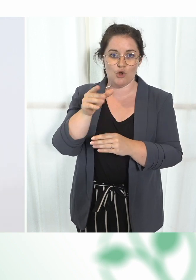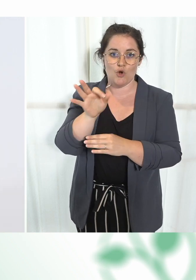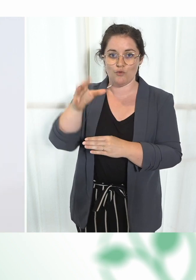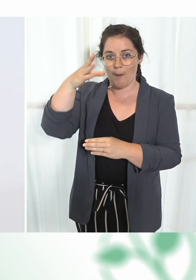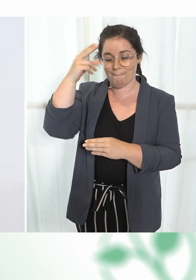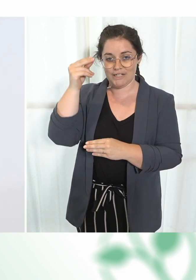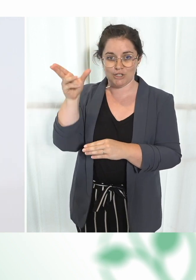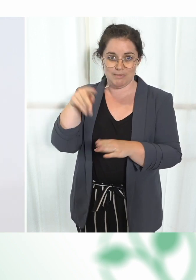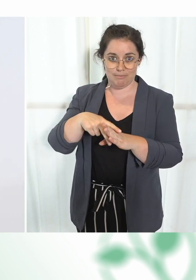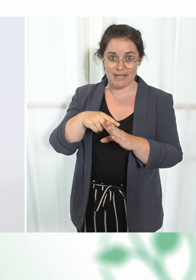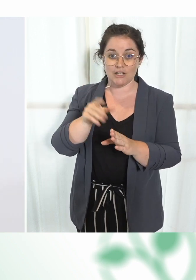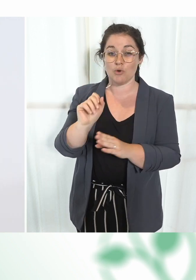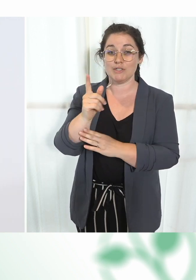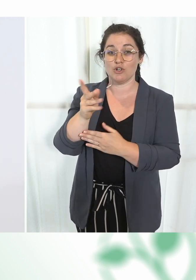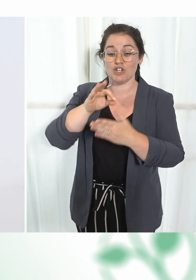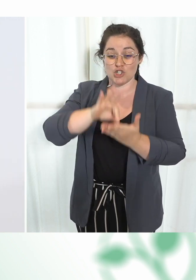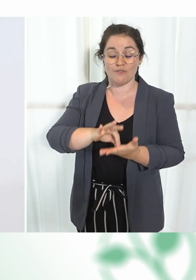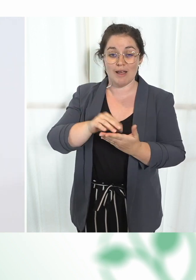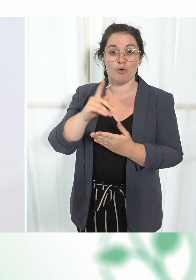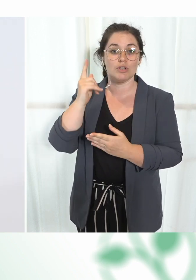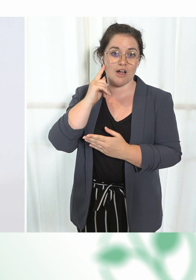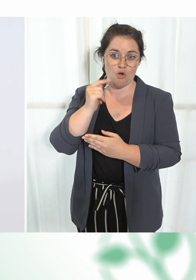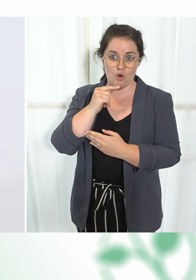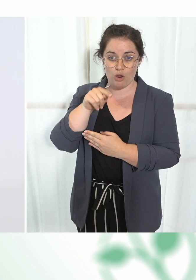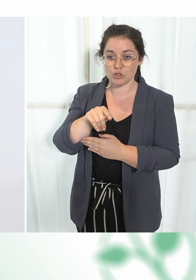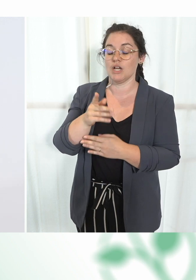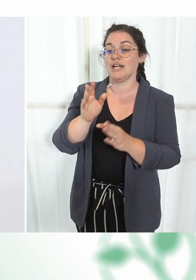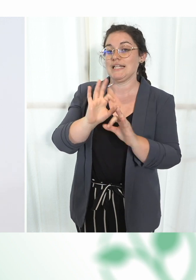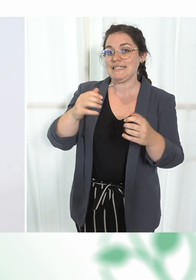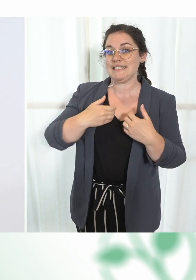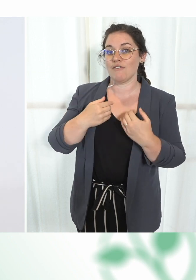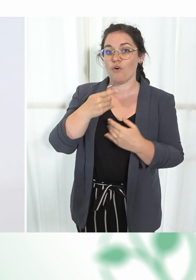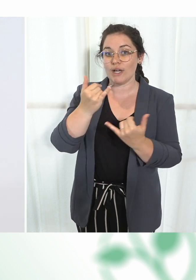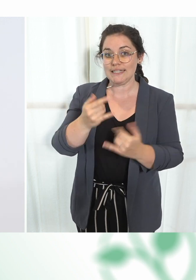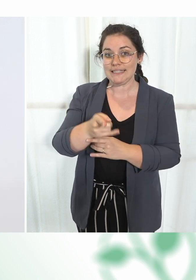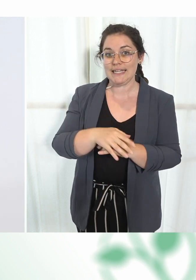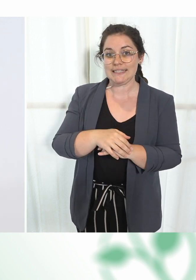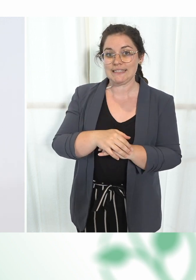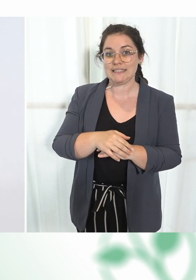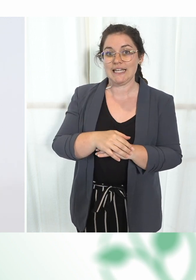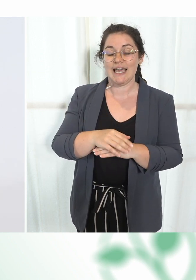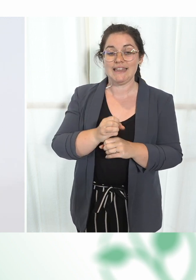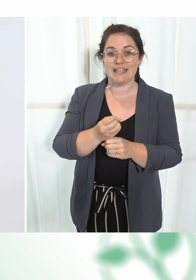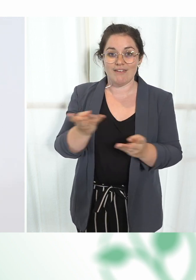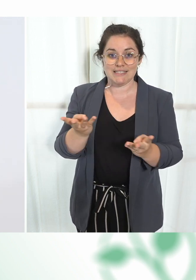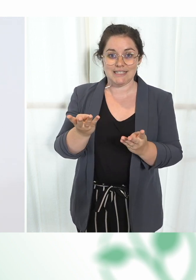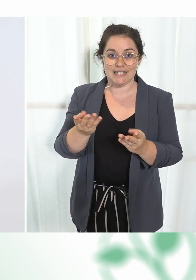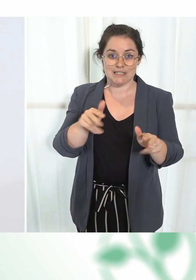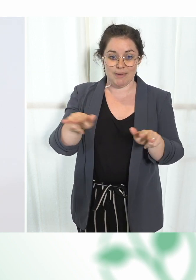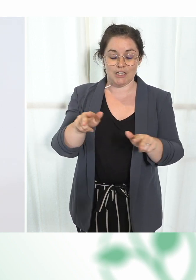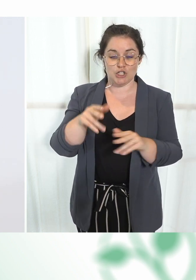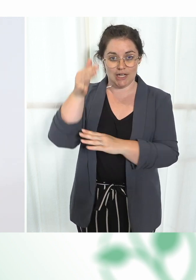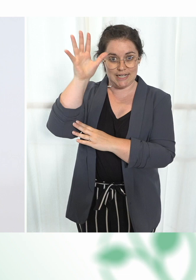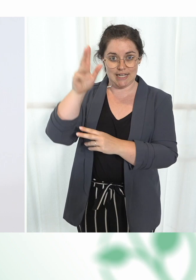auch mit dem Schwerpunkt Menschen, die gehörlos sind. Und da freuen wir uns, dass wir nun die Diversitätsmanagerin bei IKEA